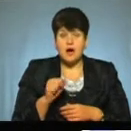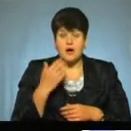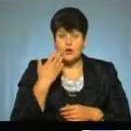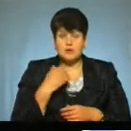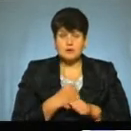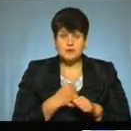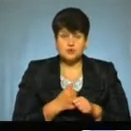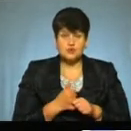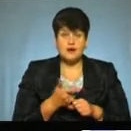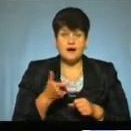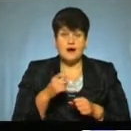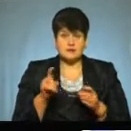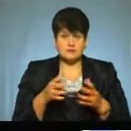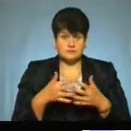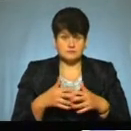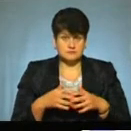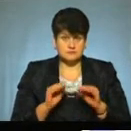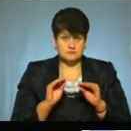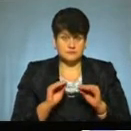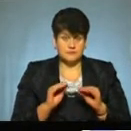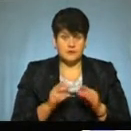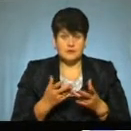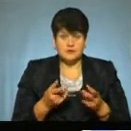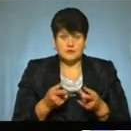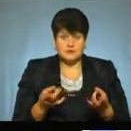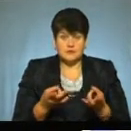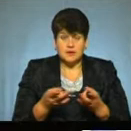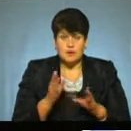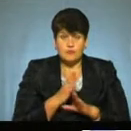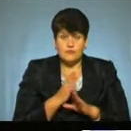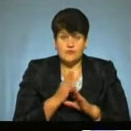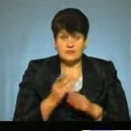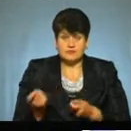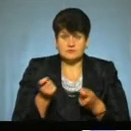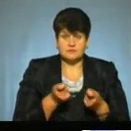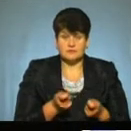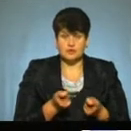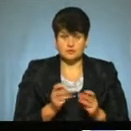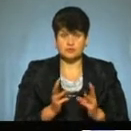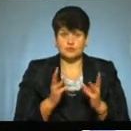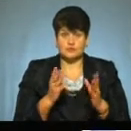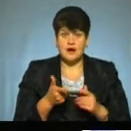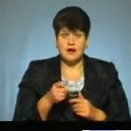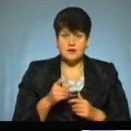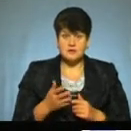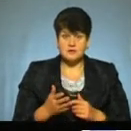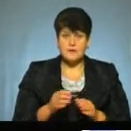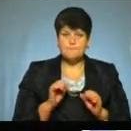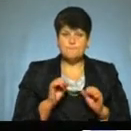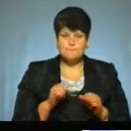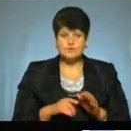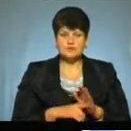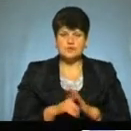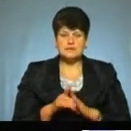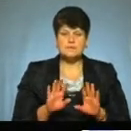працюють ті газові установки, вони ж потребують то припливу повітря, повинно буде проходити горіння цього газу. І може